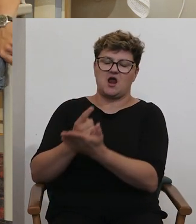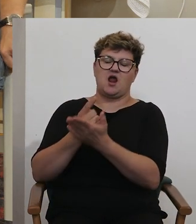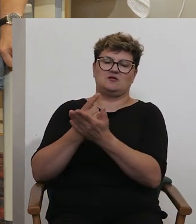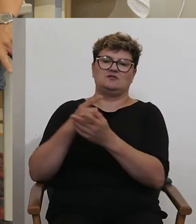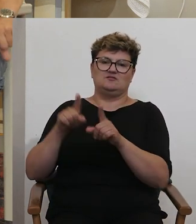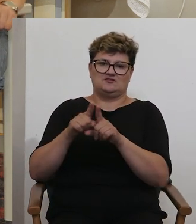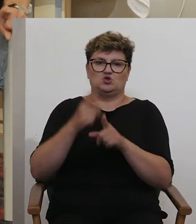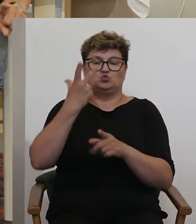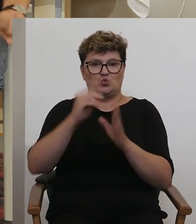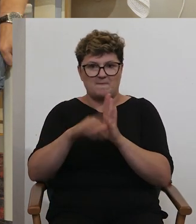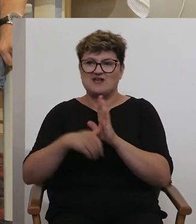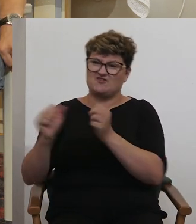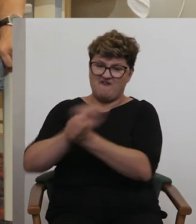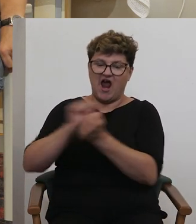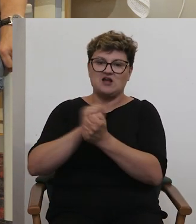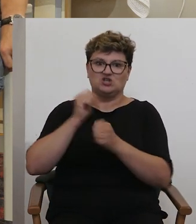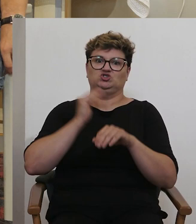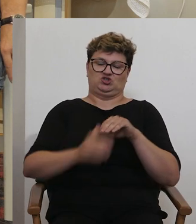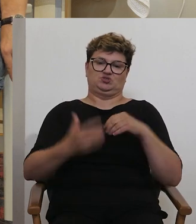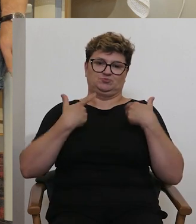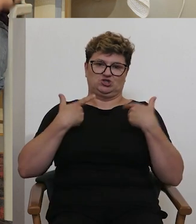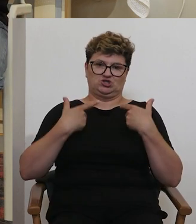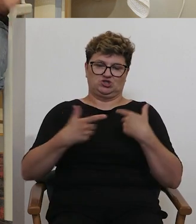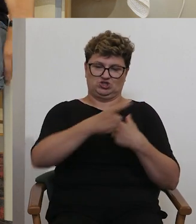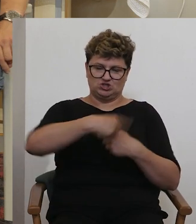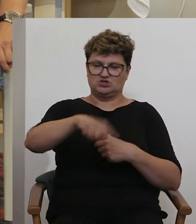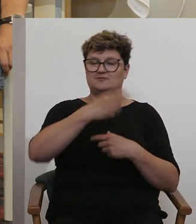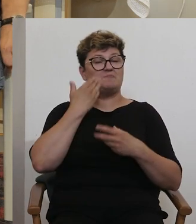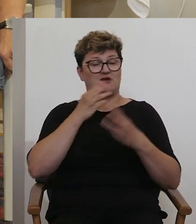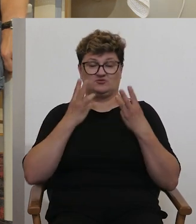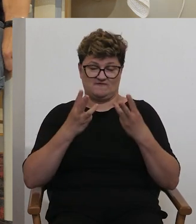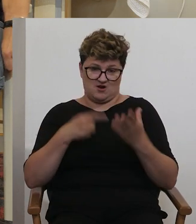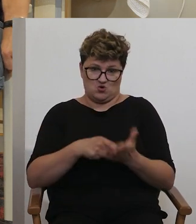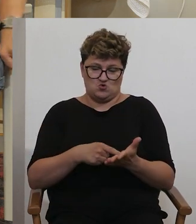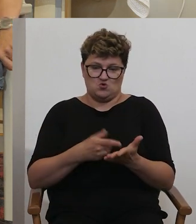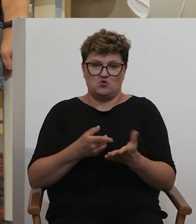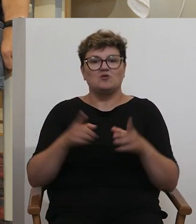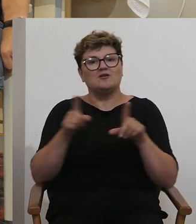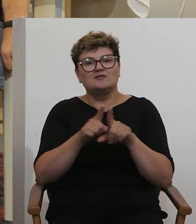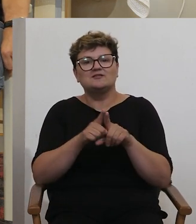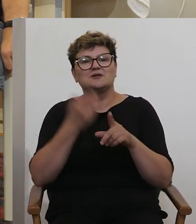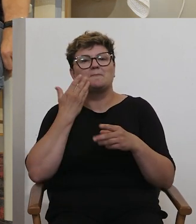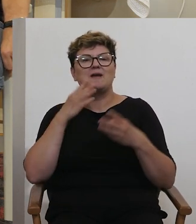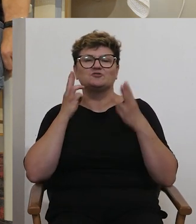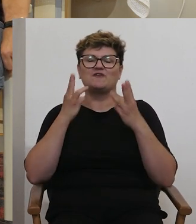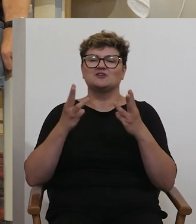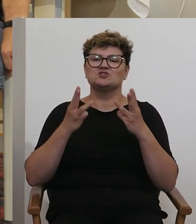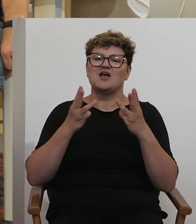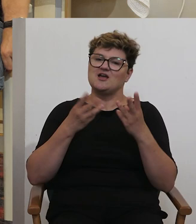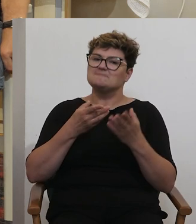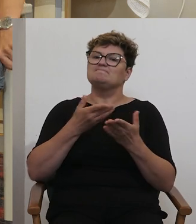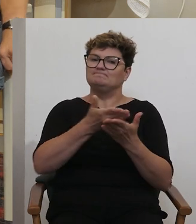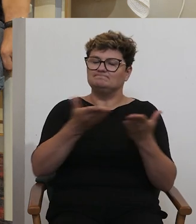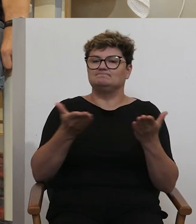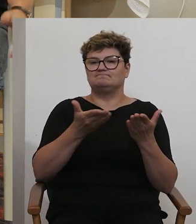o Trójmiasto przeżyć. Więc to jest bardzo ważne i bardzo ważne jest też to, że oni po